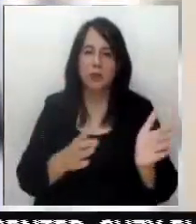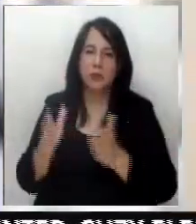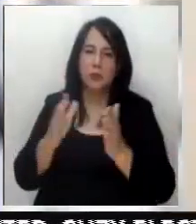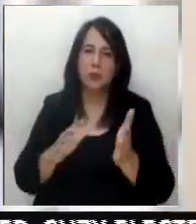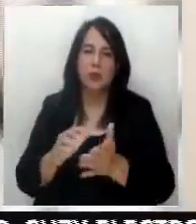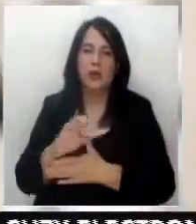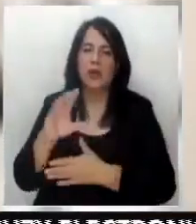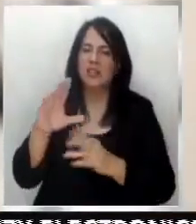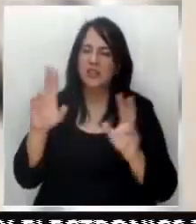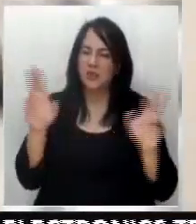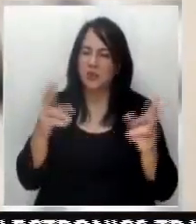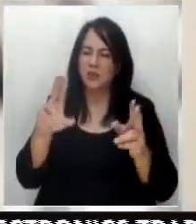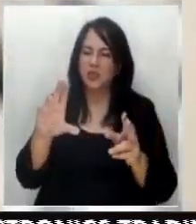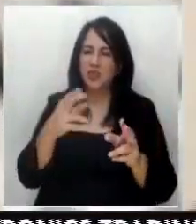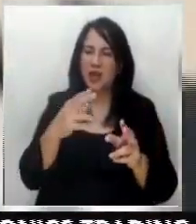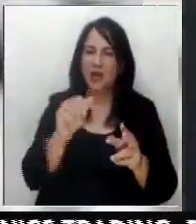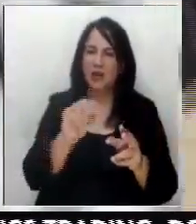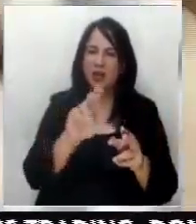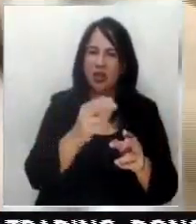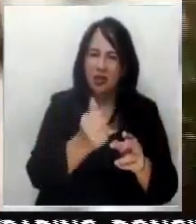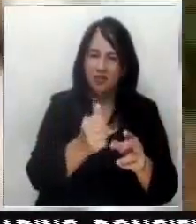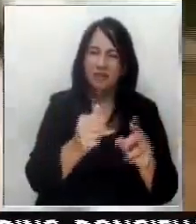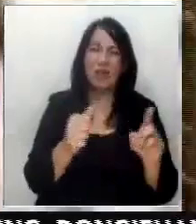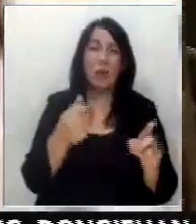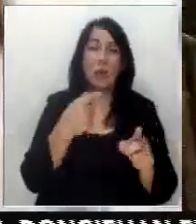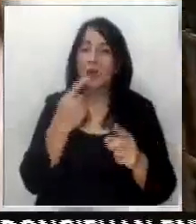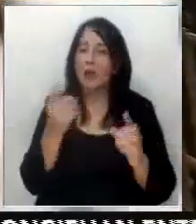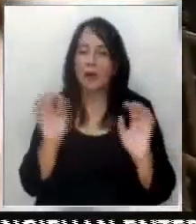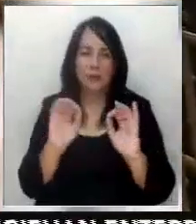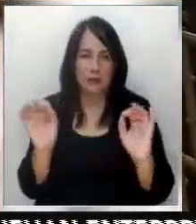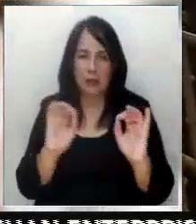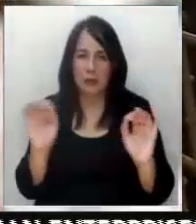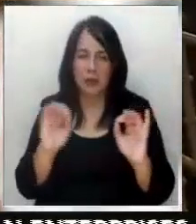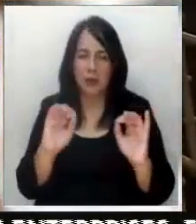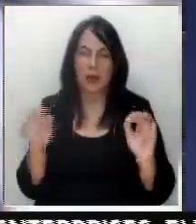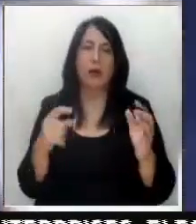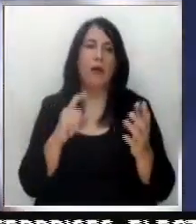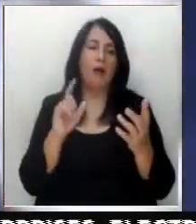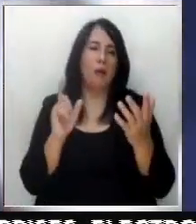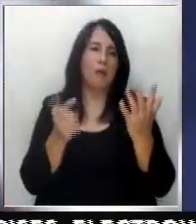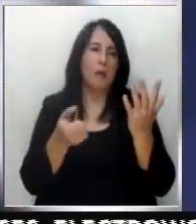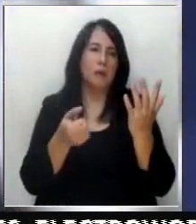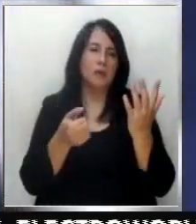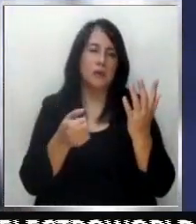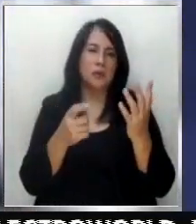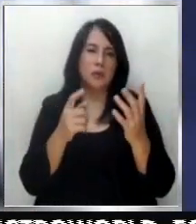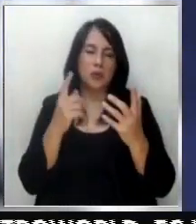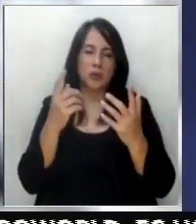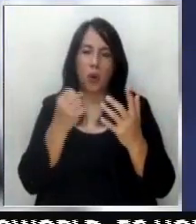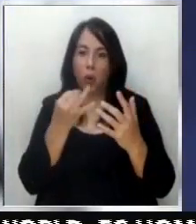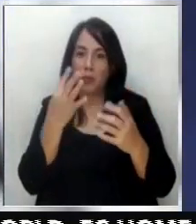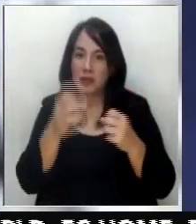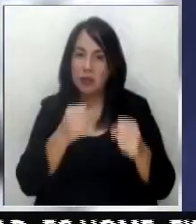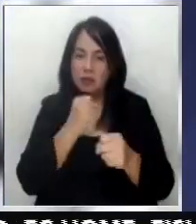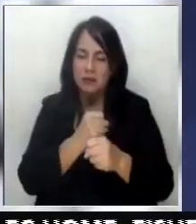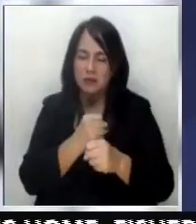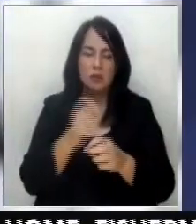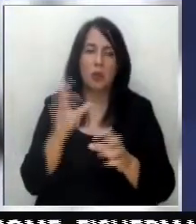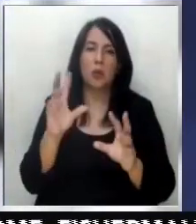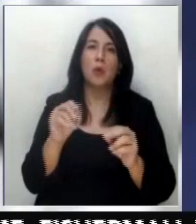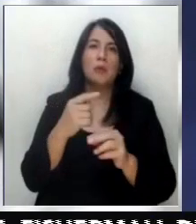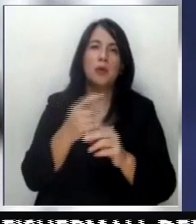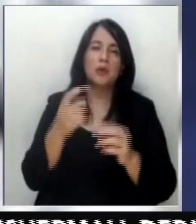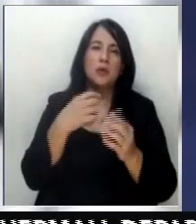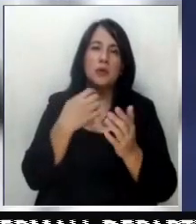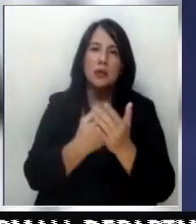tsa-tsa. Walang binanggit ang speaker tungkol sa pagbabago ng termino, pero... To make sure that the economic